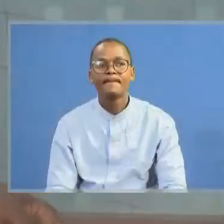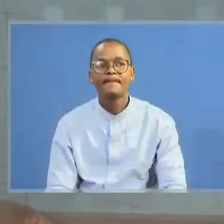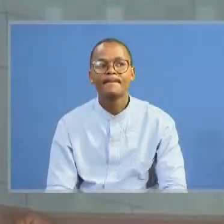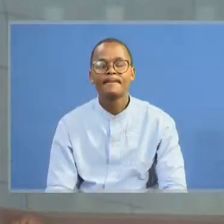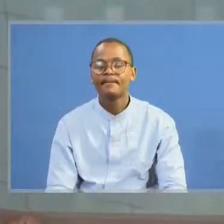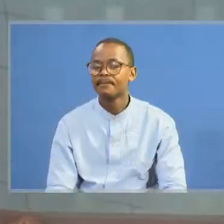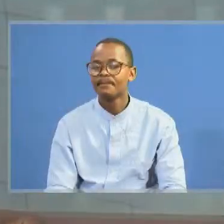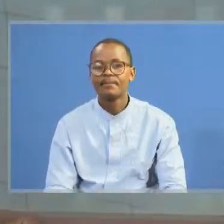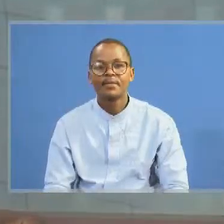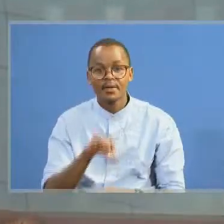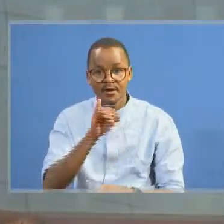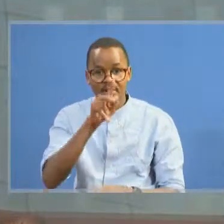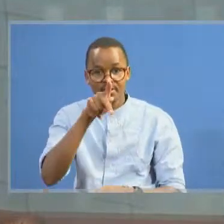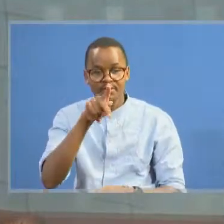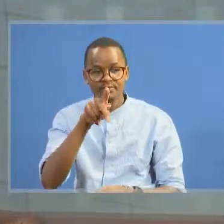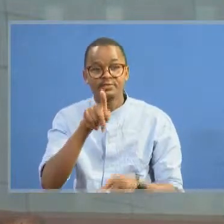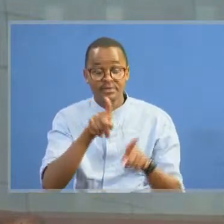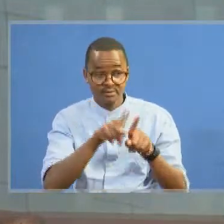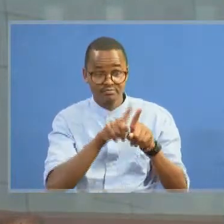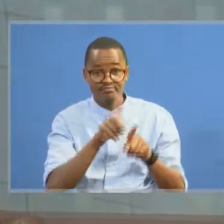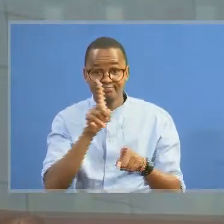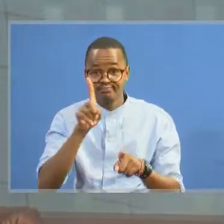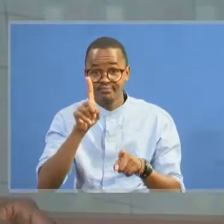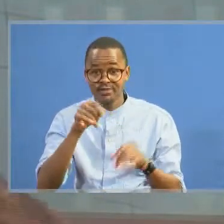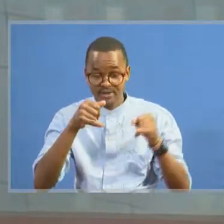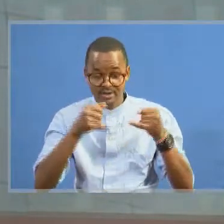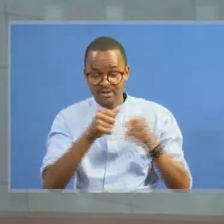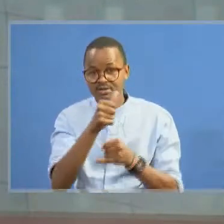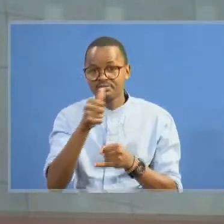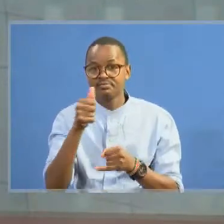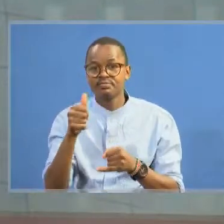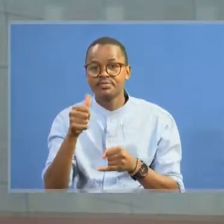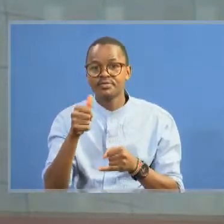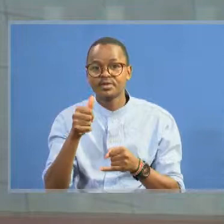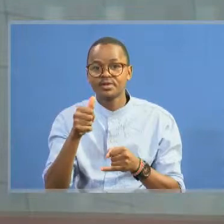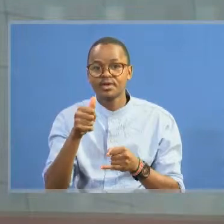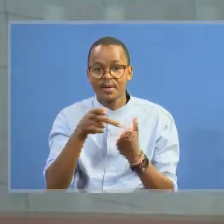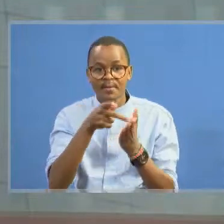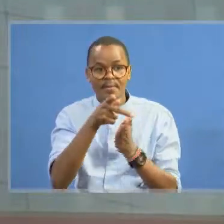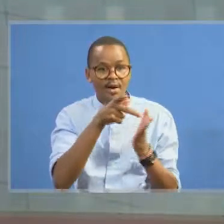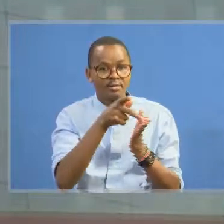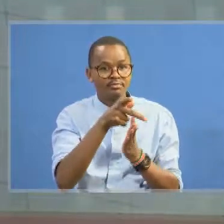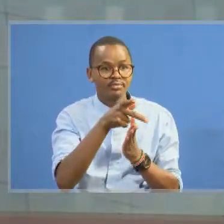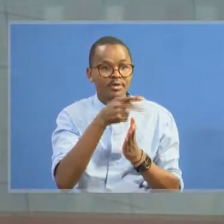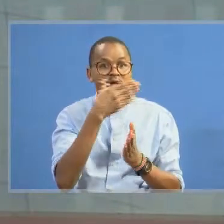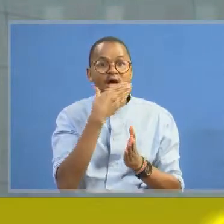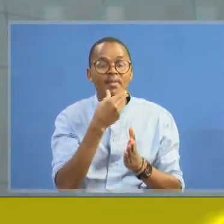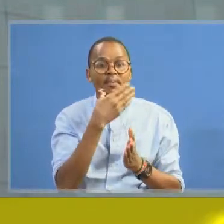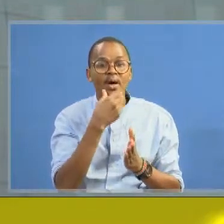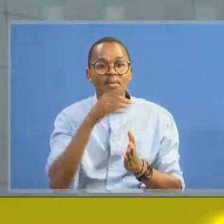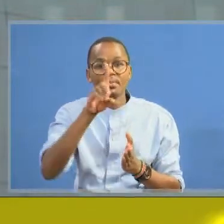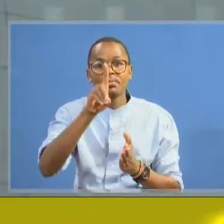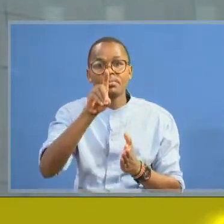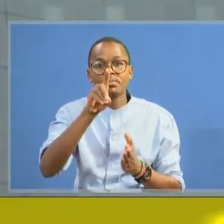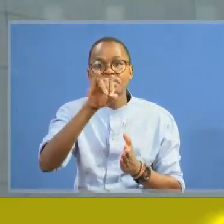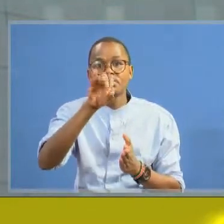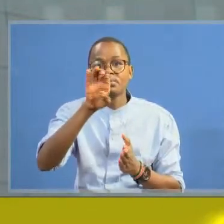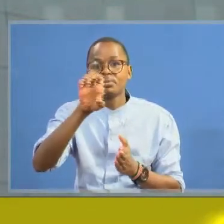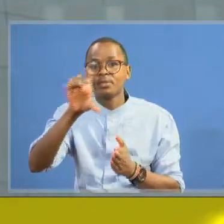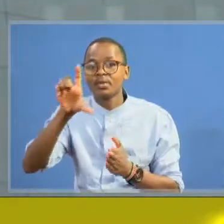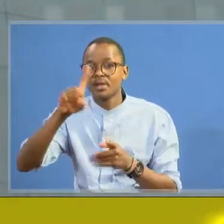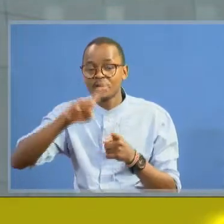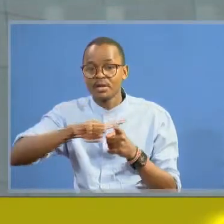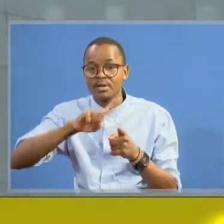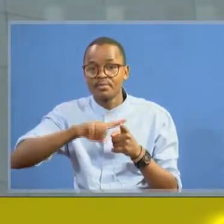Makiwa kwa familia na buriani gitao. Katika taarifa nyingine ni kuwa bei ya petroli, mafuta taa na dizeli itapanda kuanzia kesho